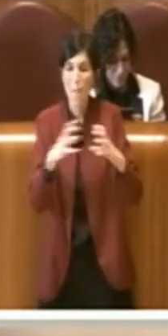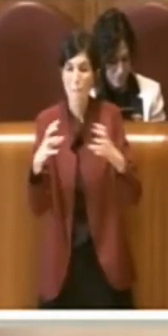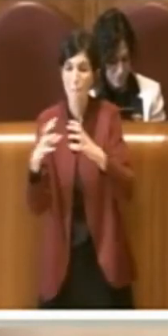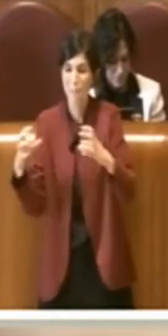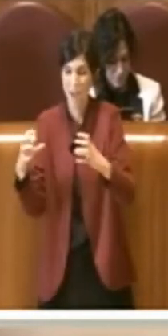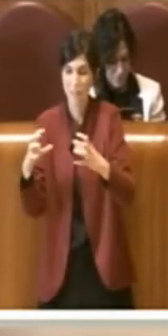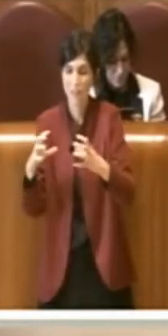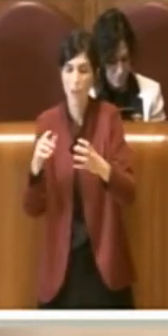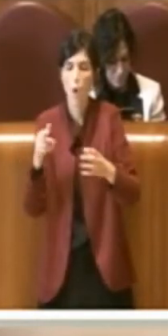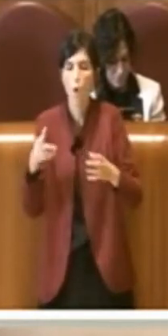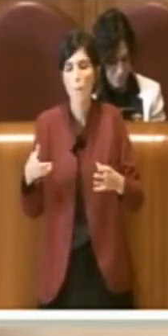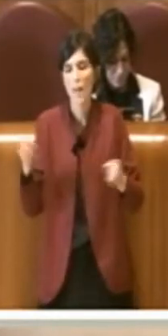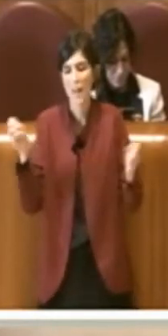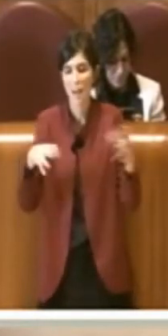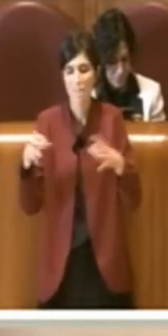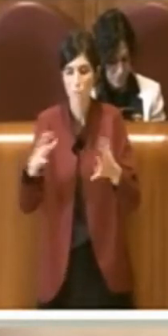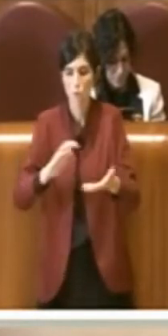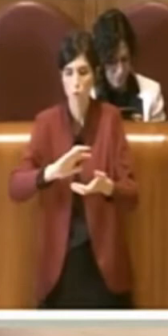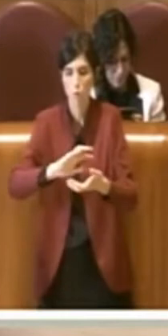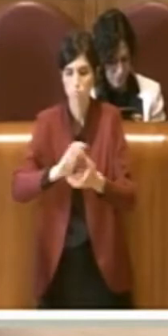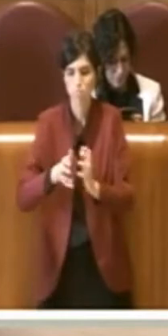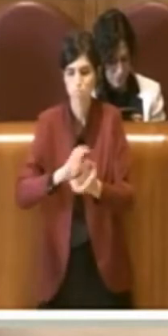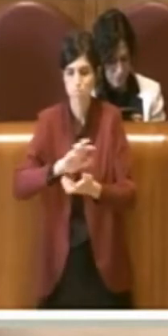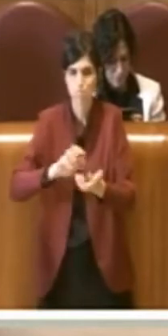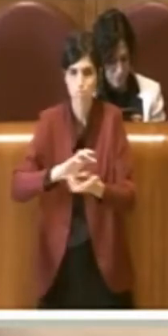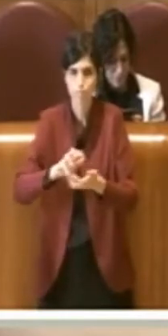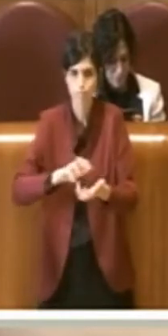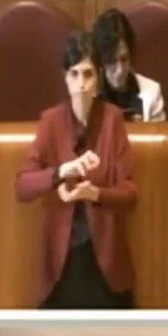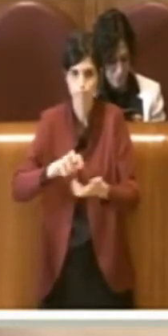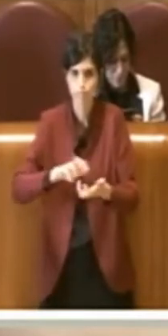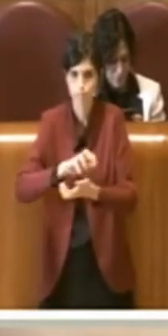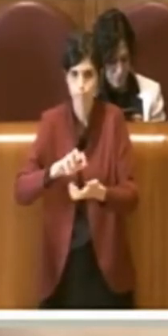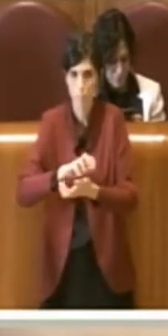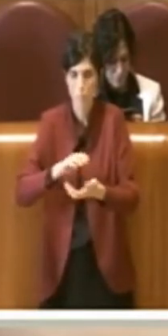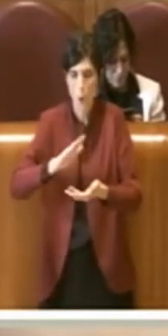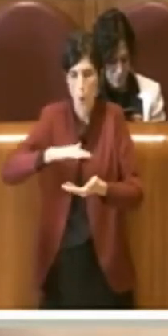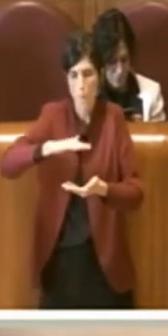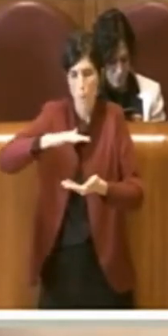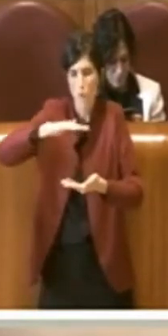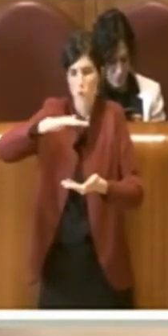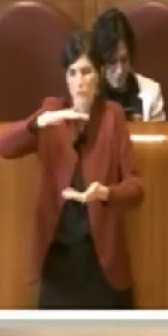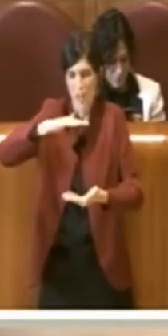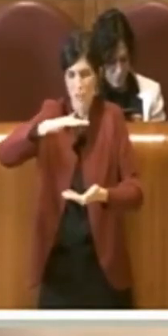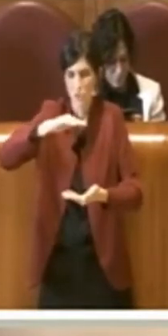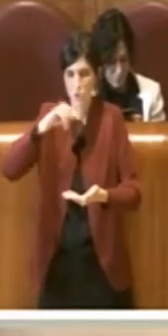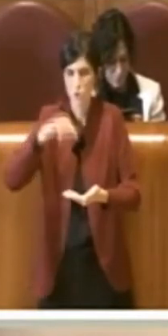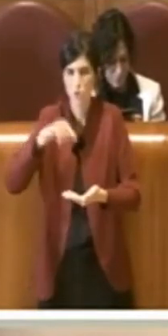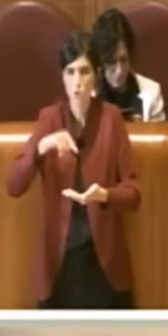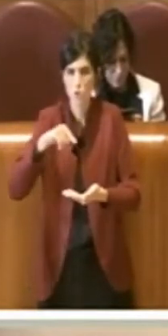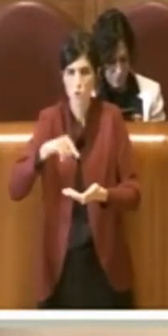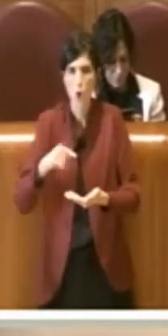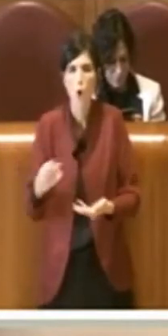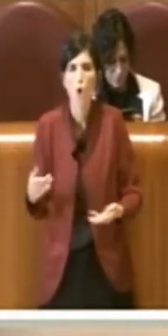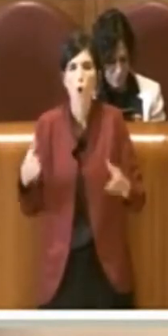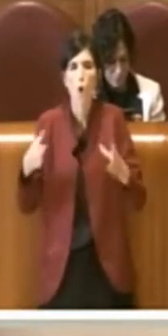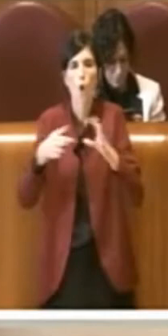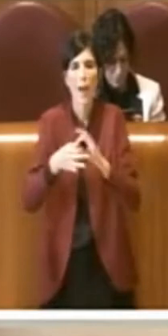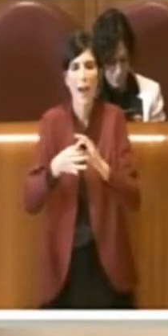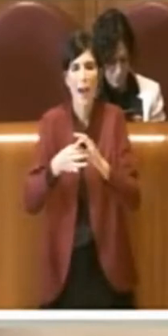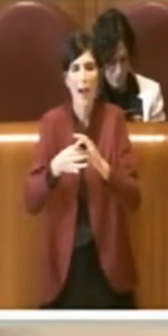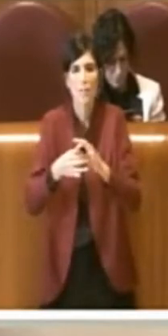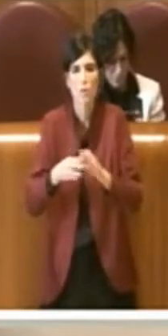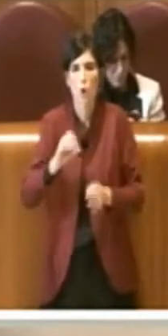parlo dell'organico? Chiudo. Sì. Parlo dell'organico perché è quello che crea